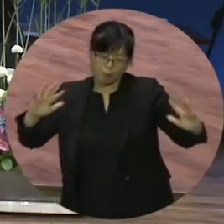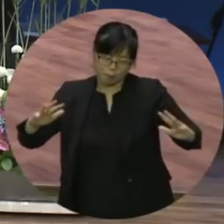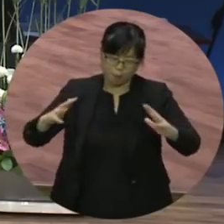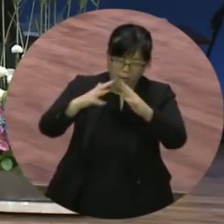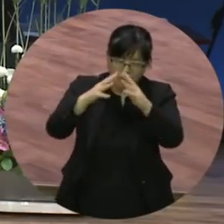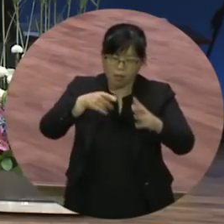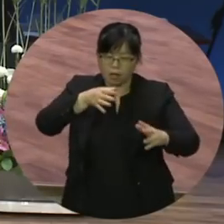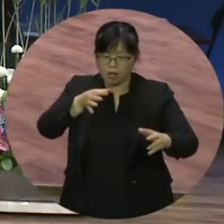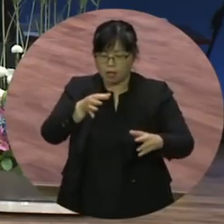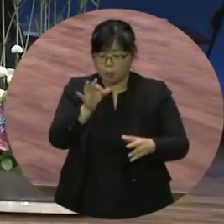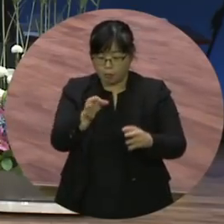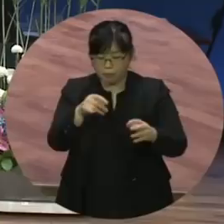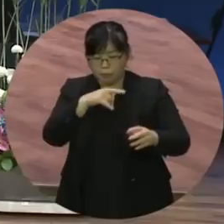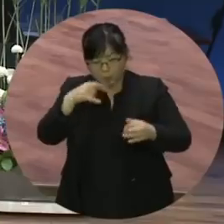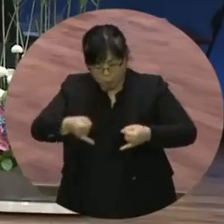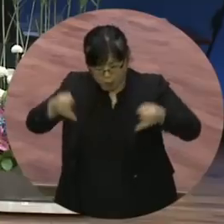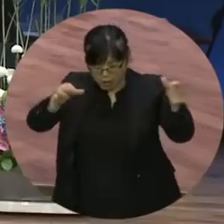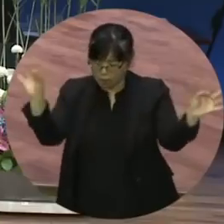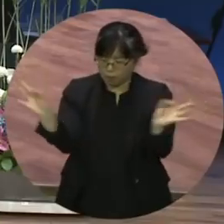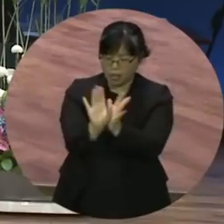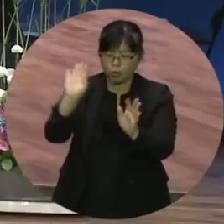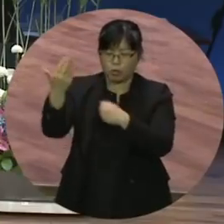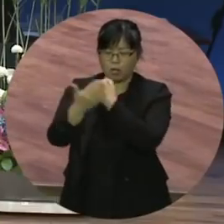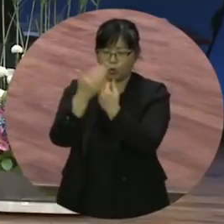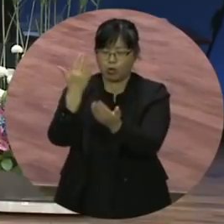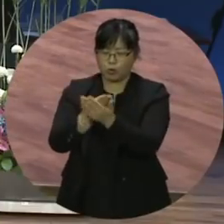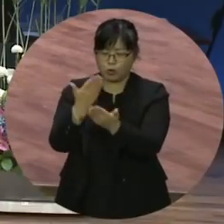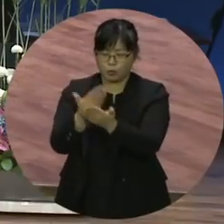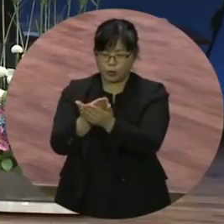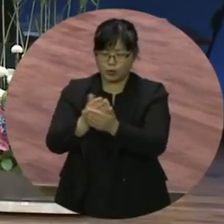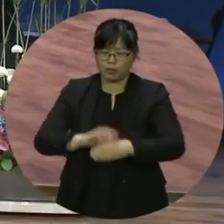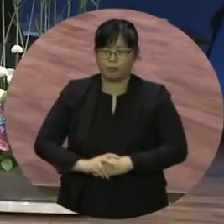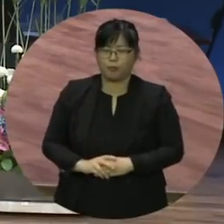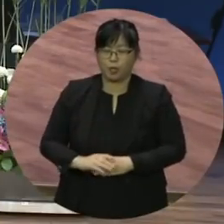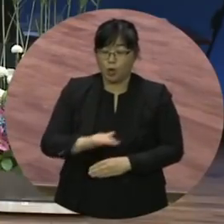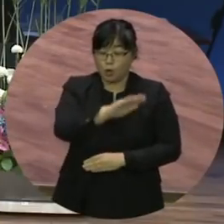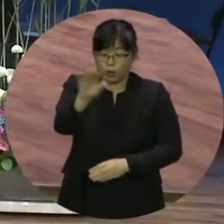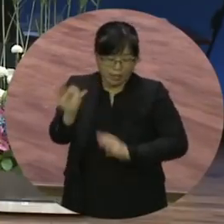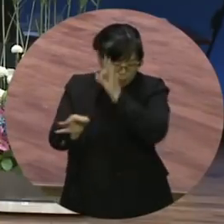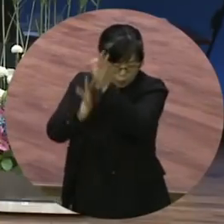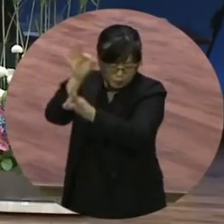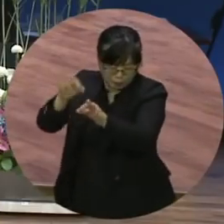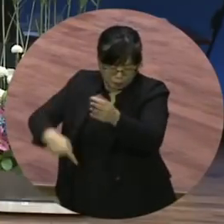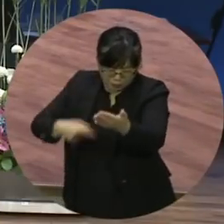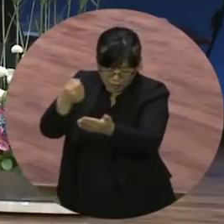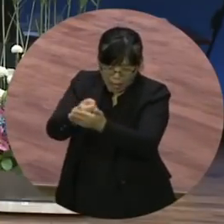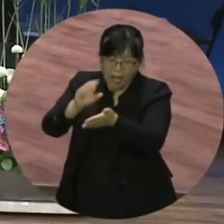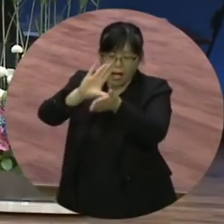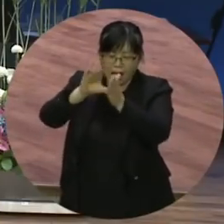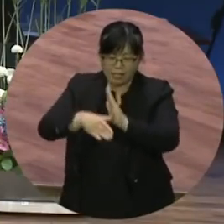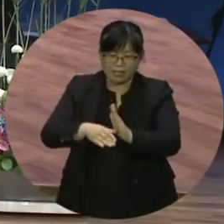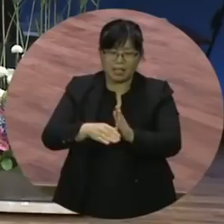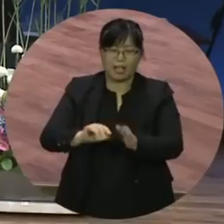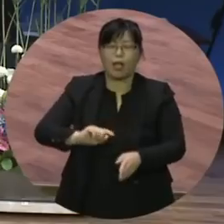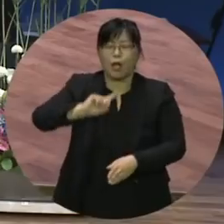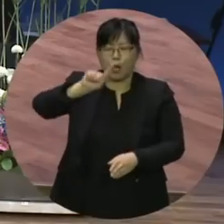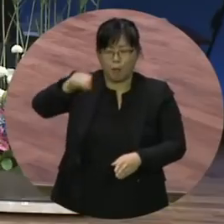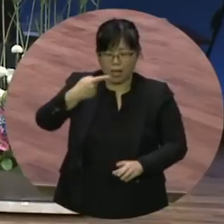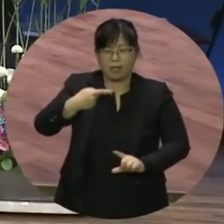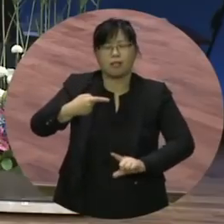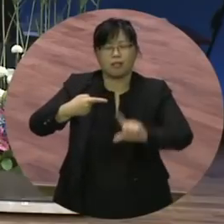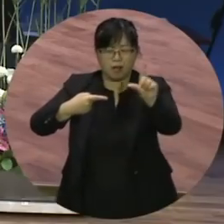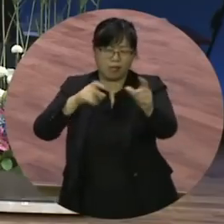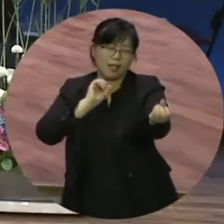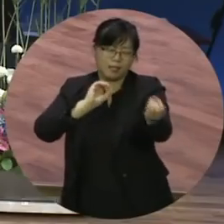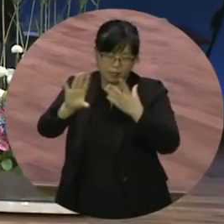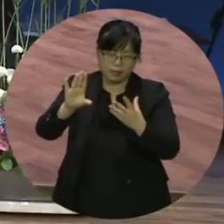성도들에게 이삭이 받았던 백년의 축복을 허락하여 주시옵소서. 샘의 근원을 얻게 하여 주시옵소서. 하나님,